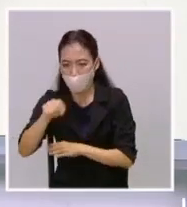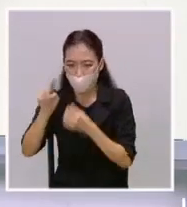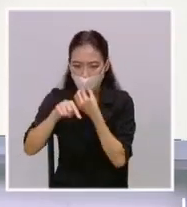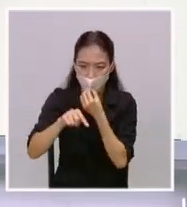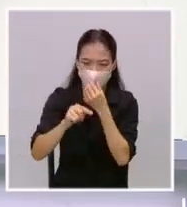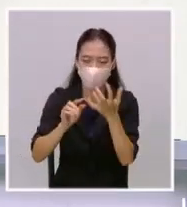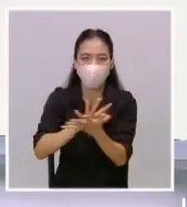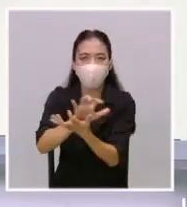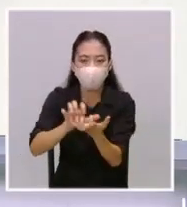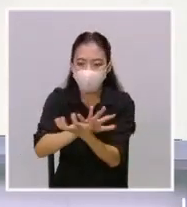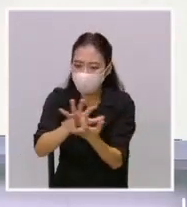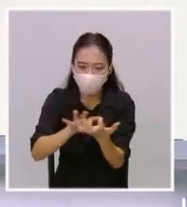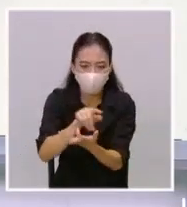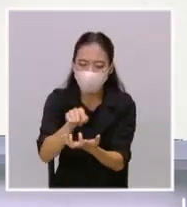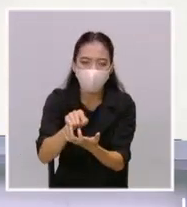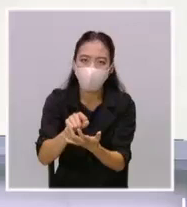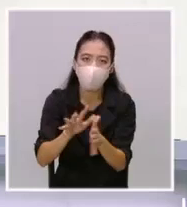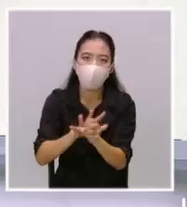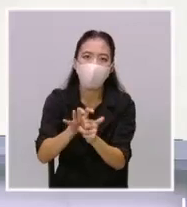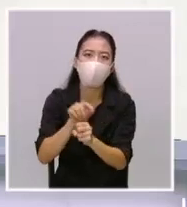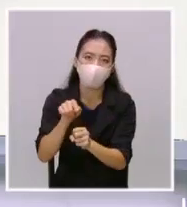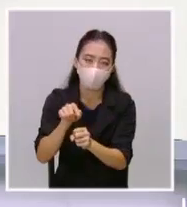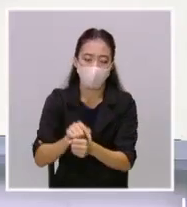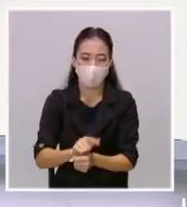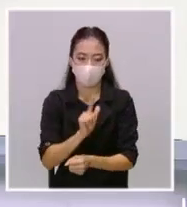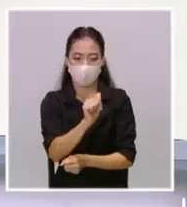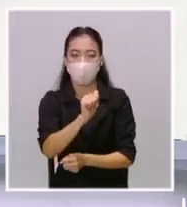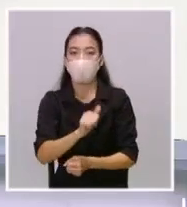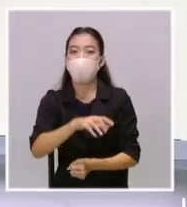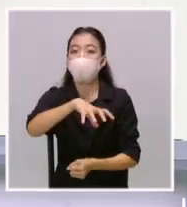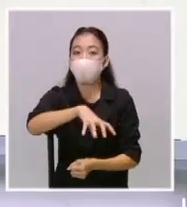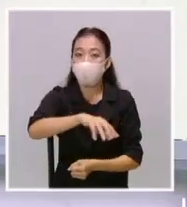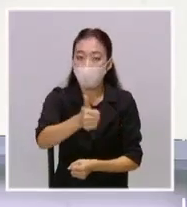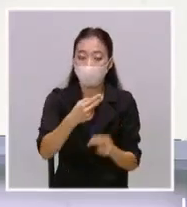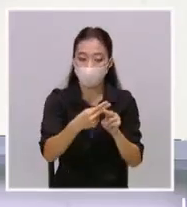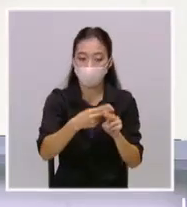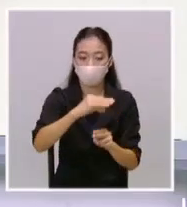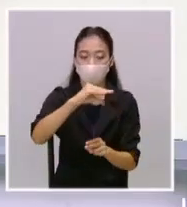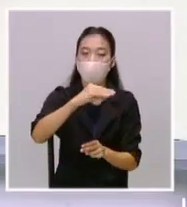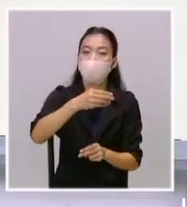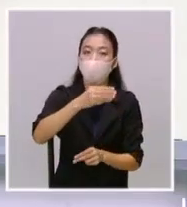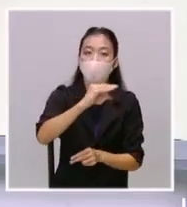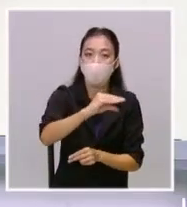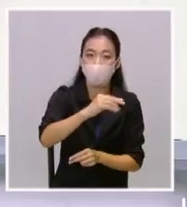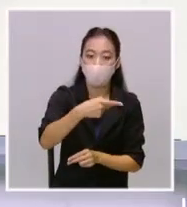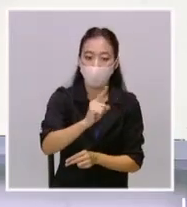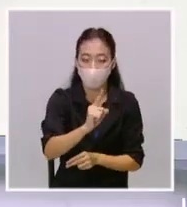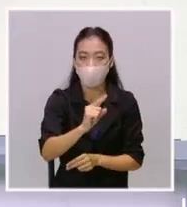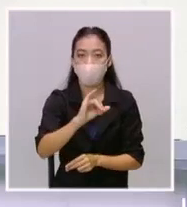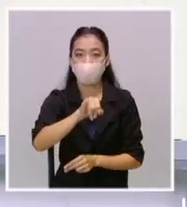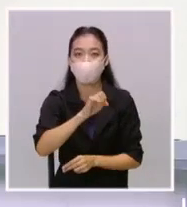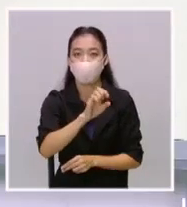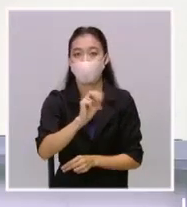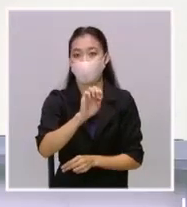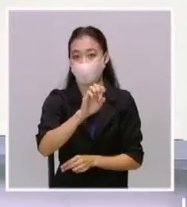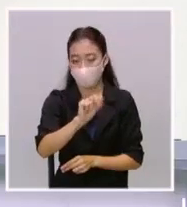หนึ่งในเมืองที่พบการระบาดก็คือโฮจิมินห์ซิตี้ล่าสุดนี้เนี่ยทางการเวียดนามประกาศแล้วนะครับว่าจะเดินหน้าตร